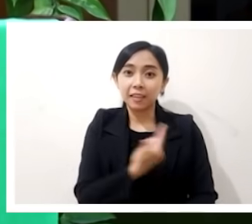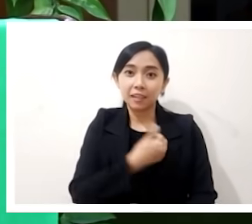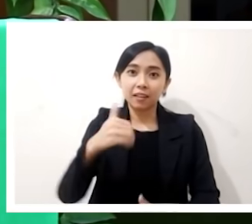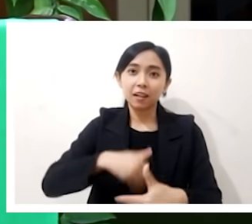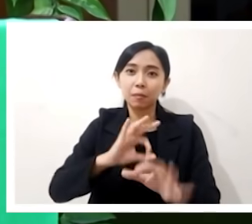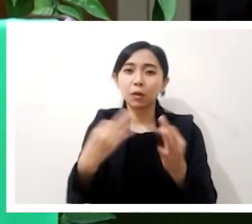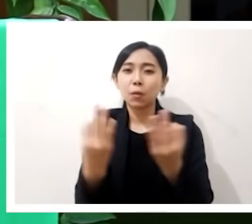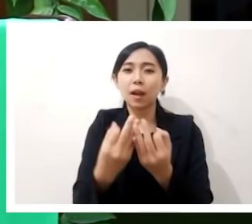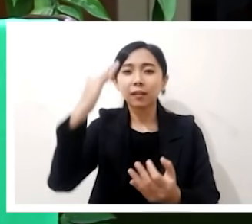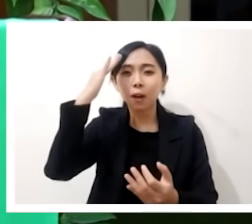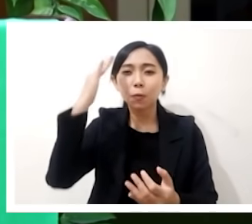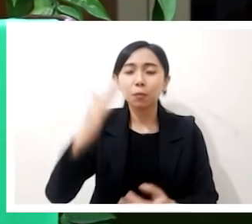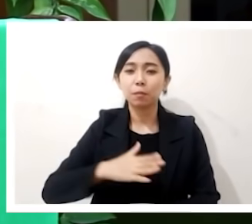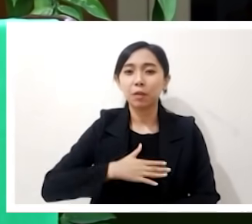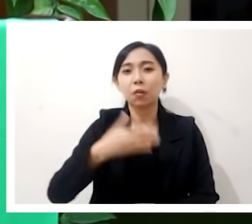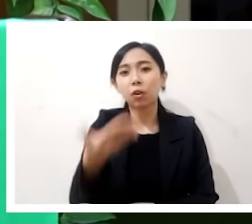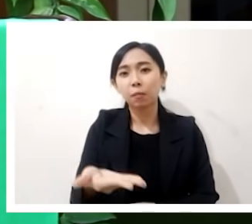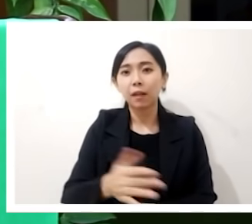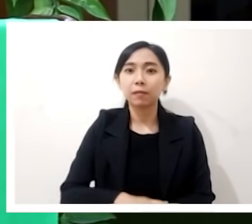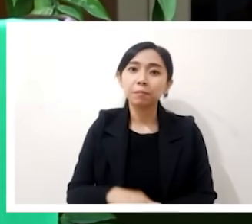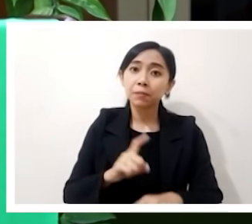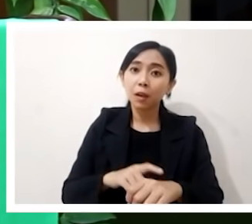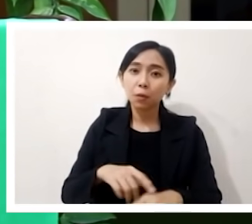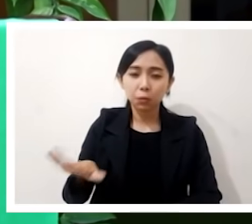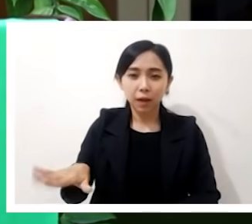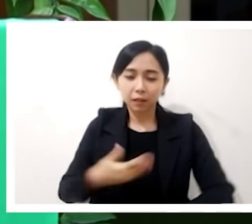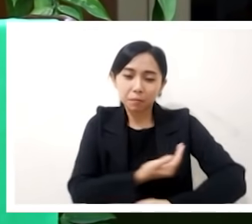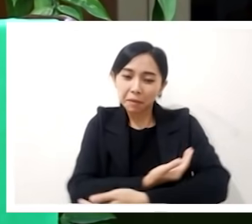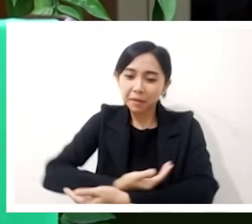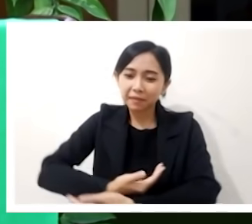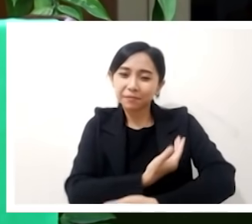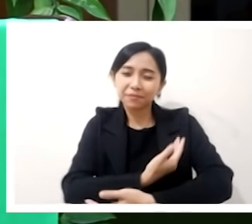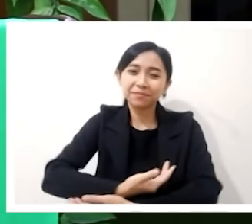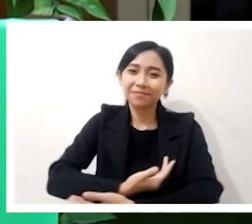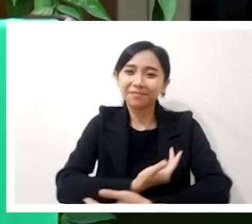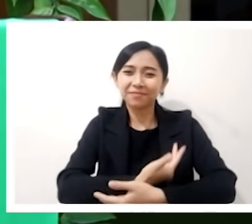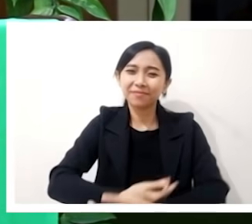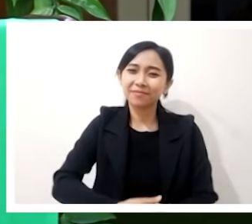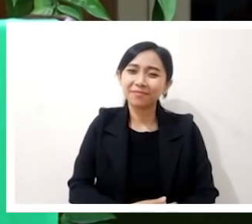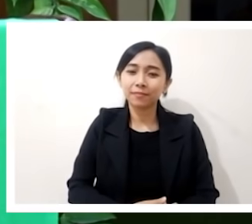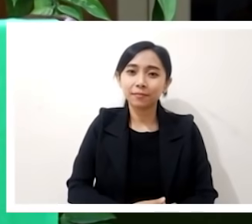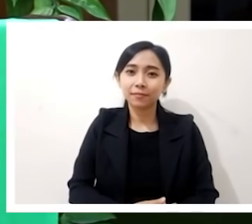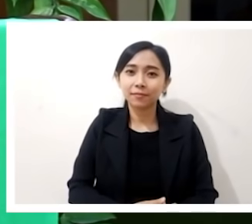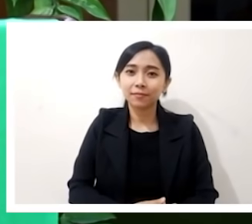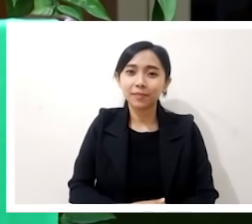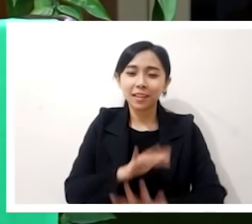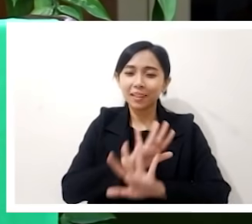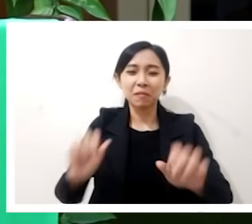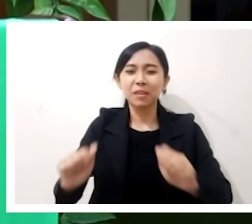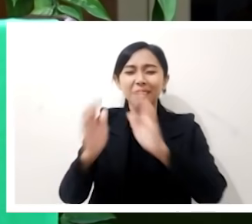Ketika anak-anak masih kecil, terutama saat mereka masih bayi, jam tidur kita menjadi tidak